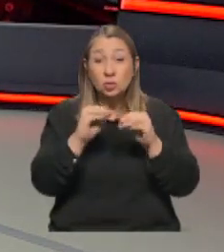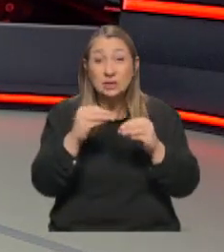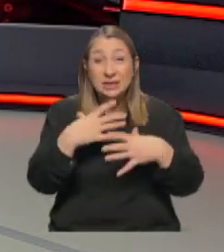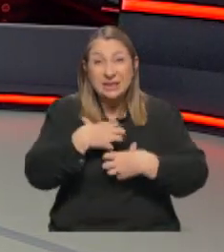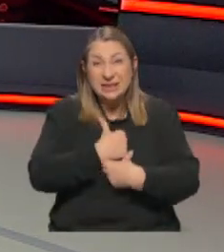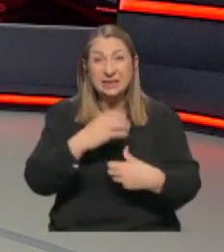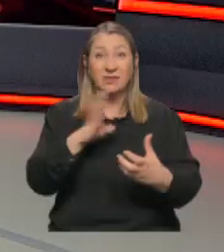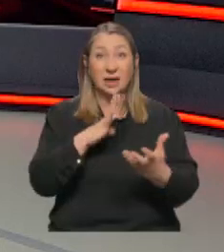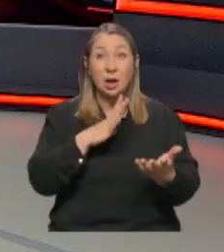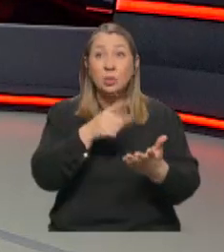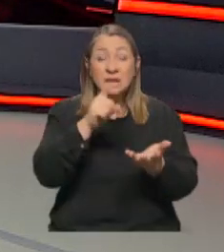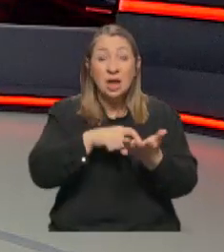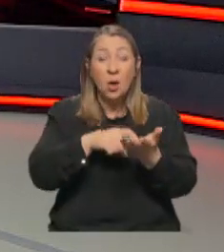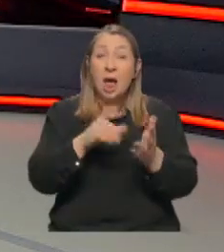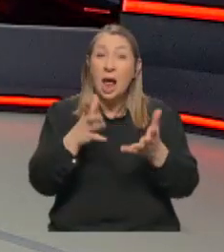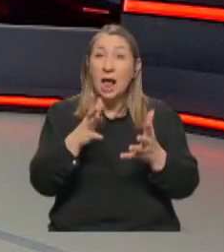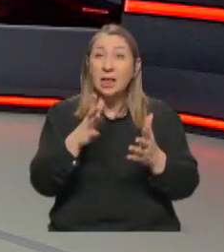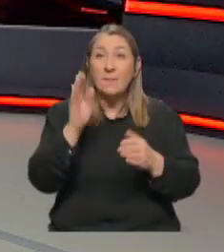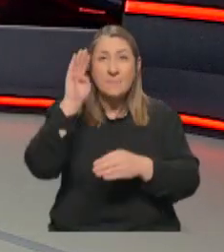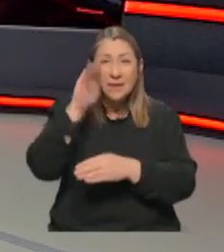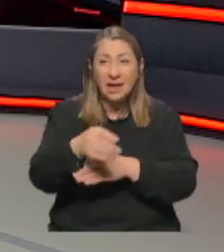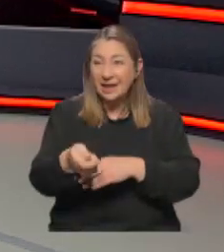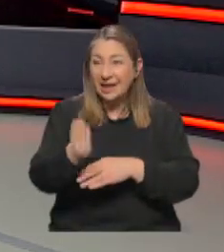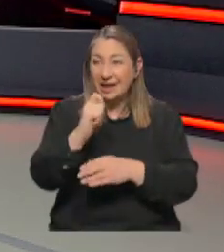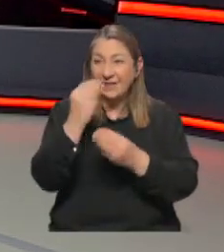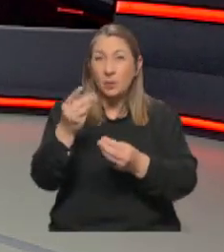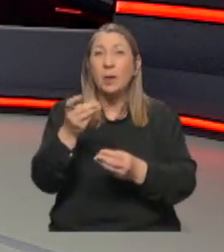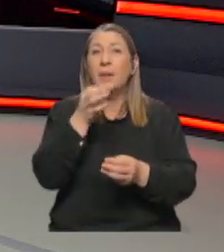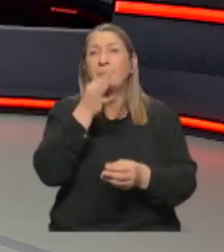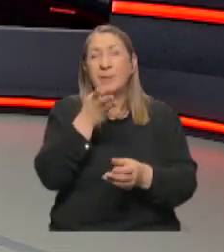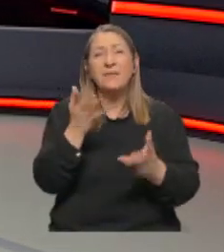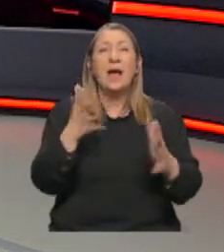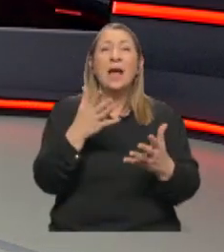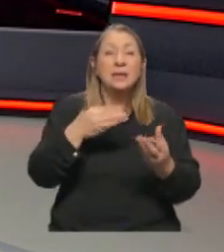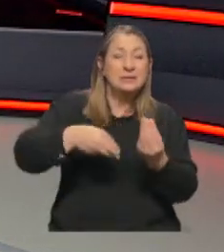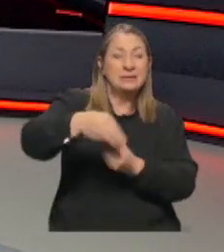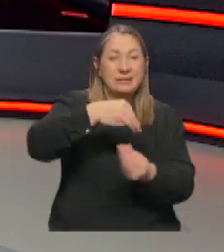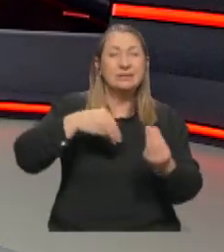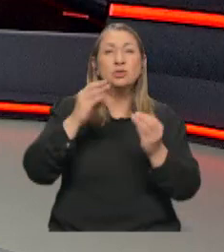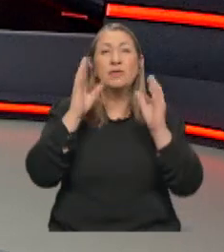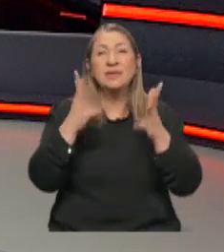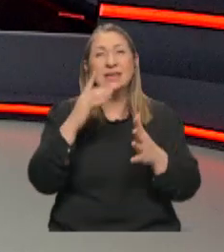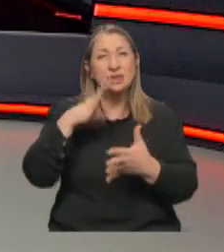krizi var ki bu tavukları herhalde batan, kredi verilip bu işi beceremeyen ya da döndüremeyen pek çok kişi